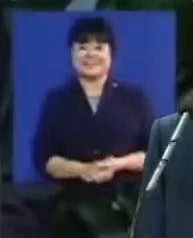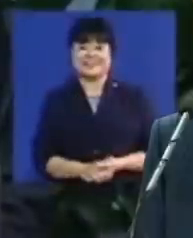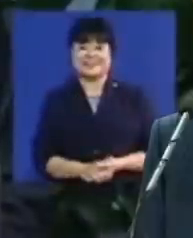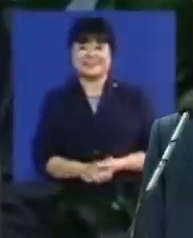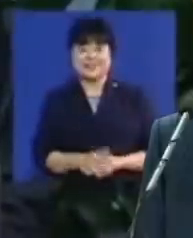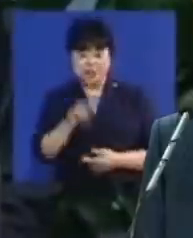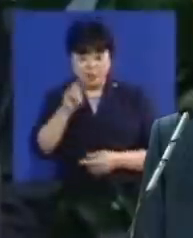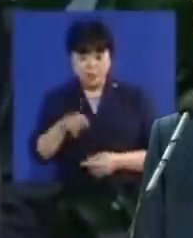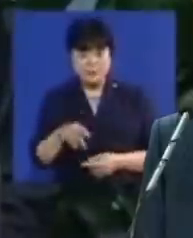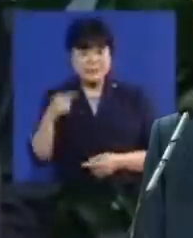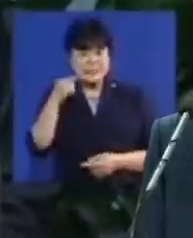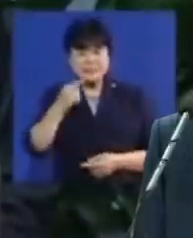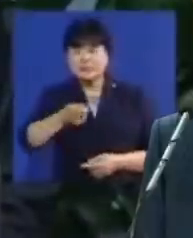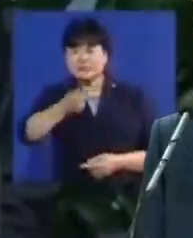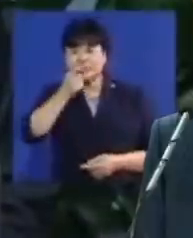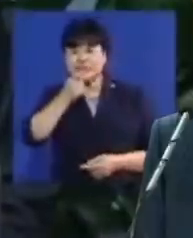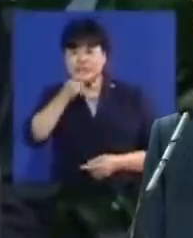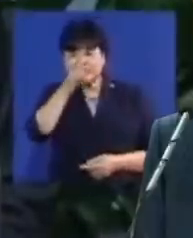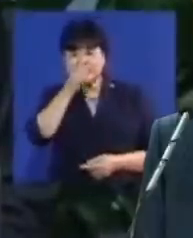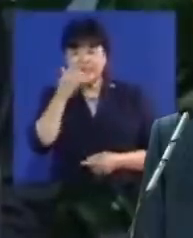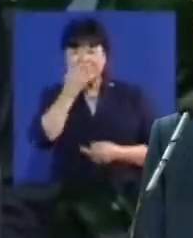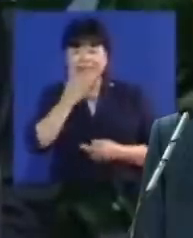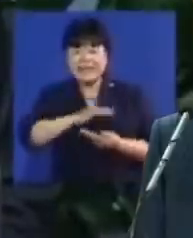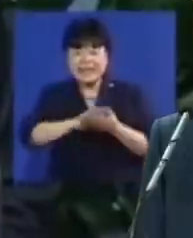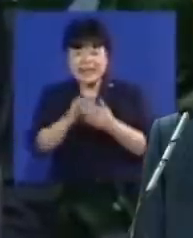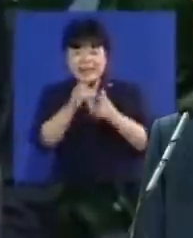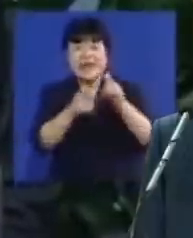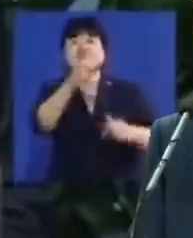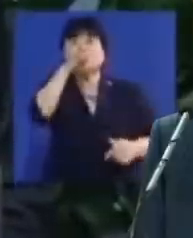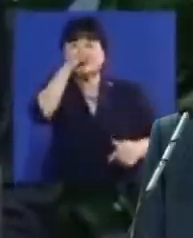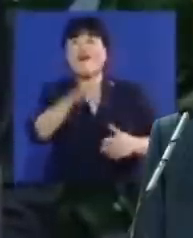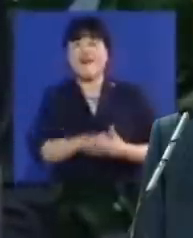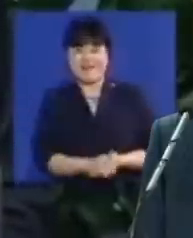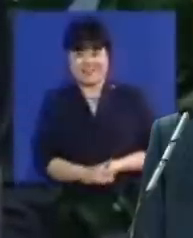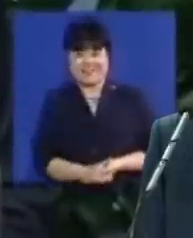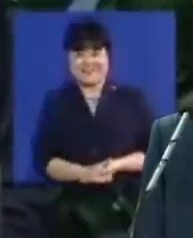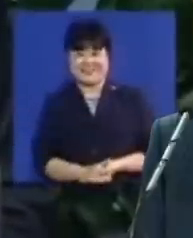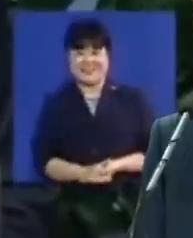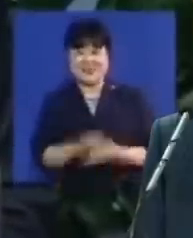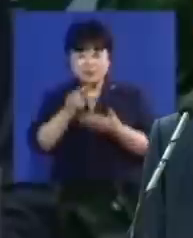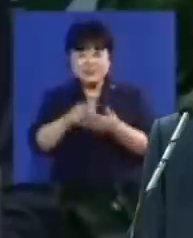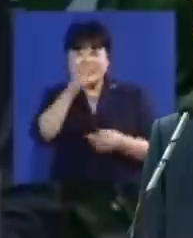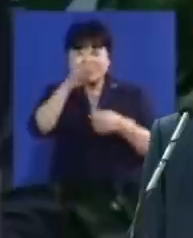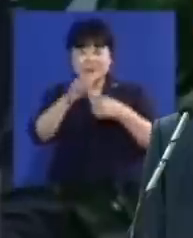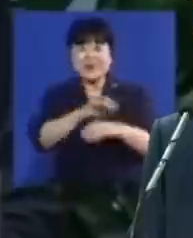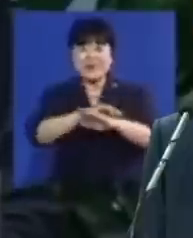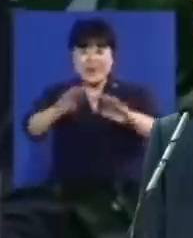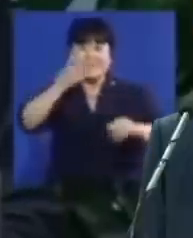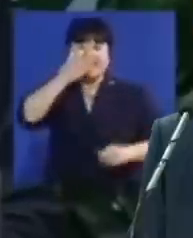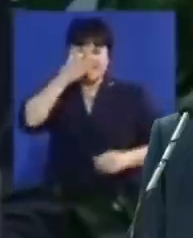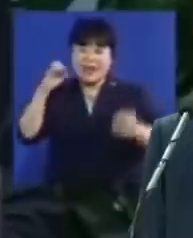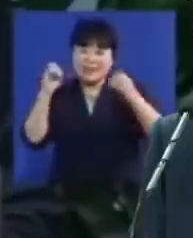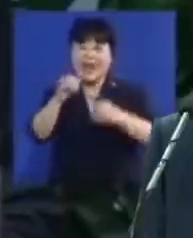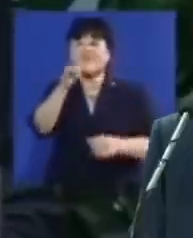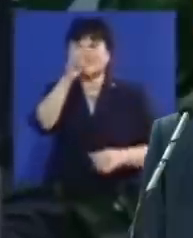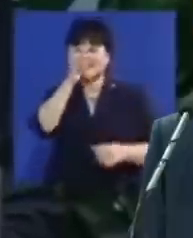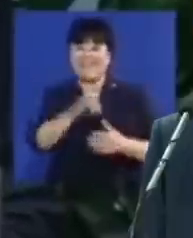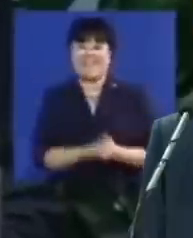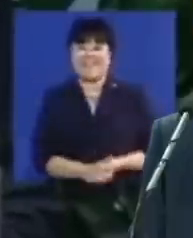그런데 여기 보면 쓴 연못물이 있으면 그를 달게 하는 나무가지도 있어요. 문제가 있으면 해답도 있는